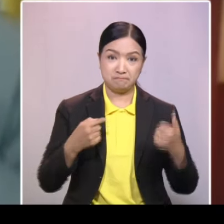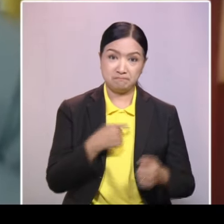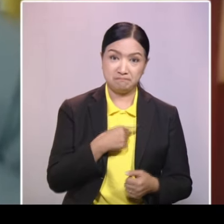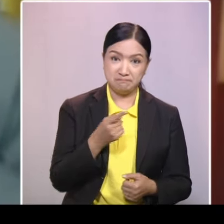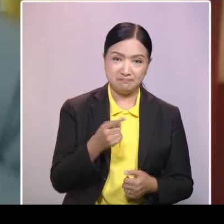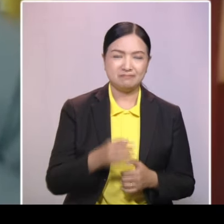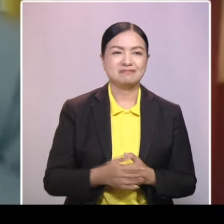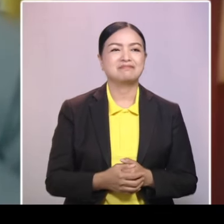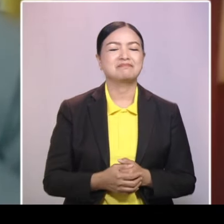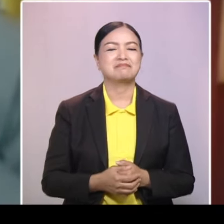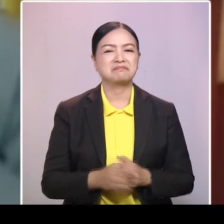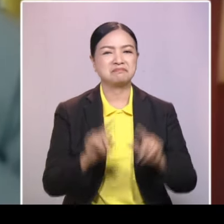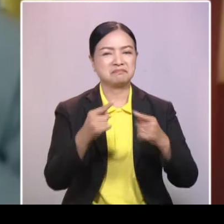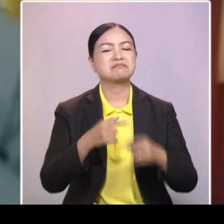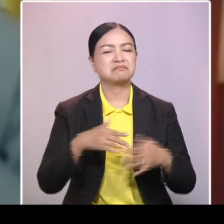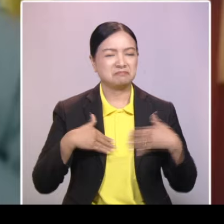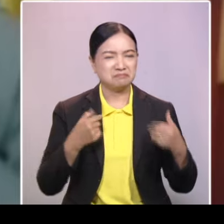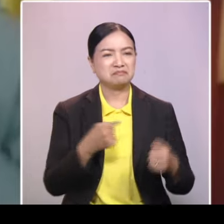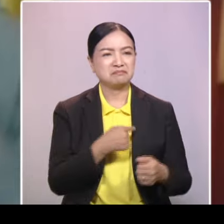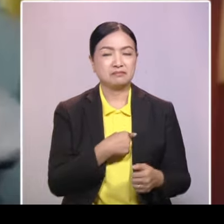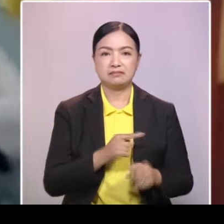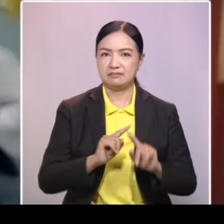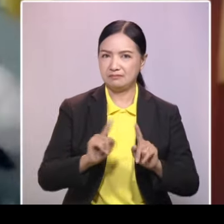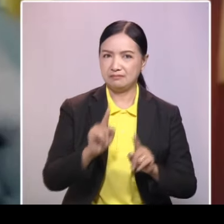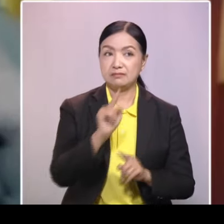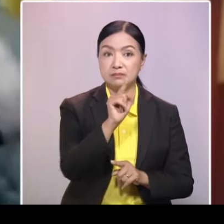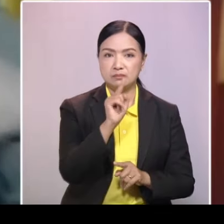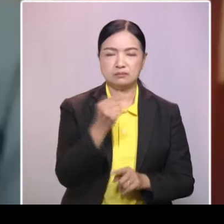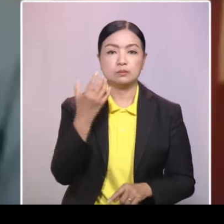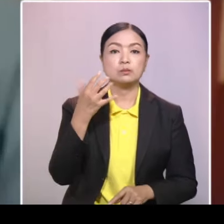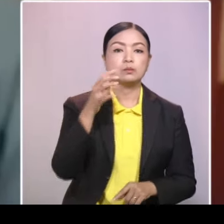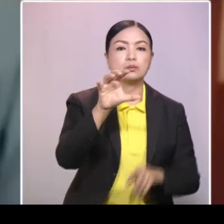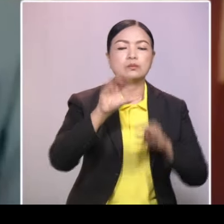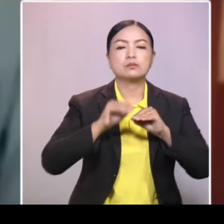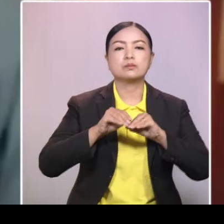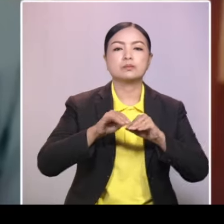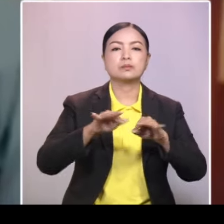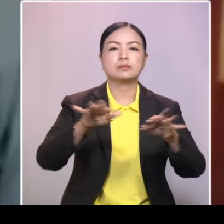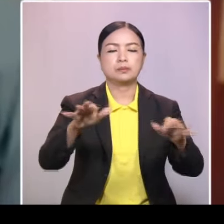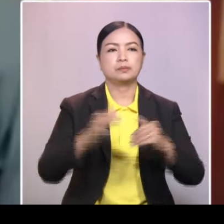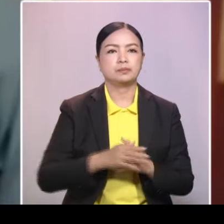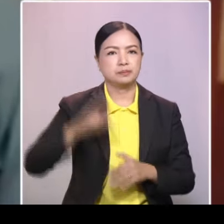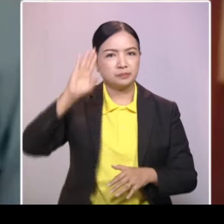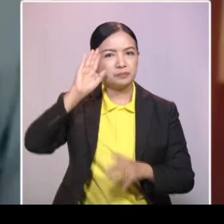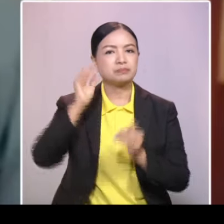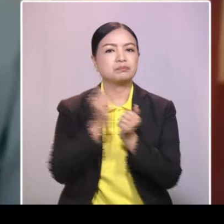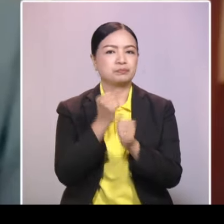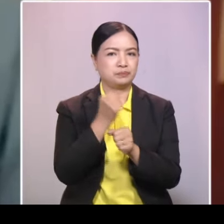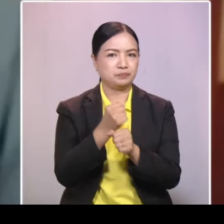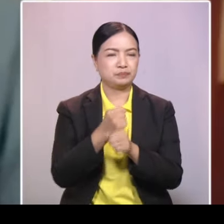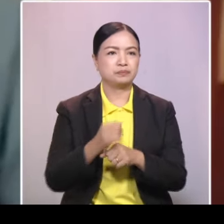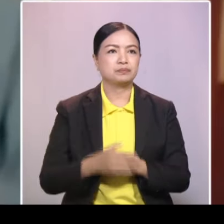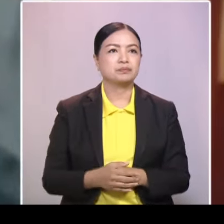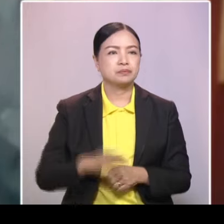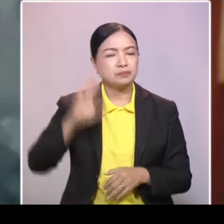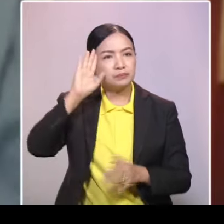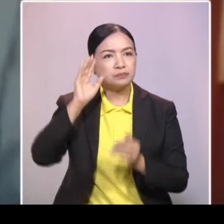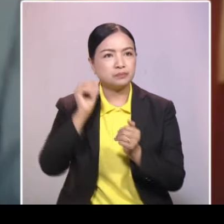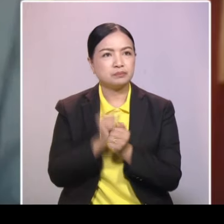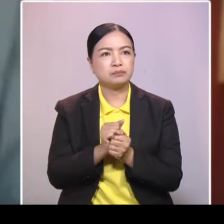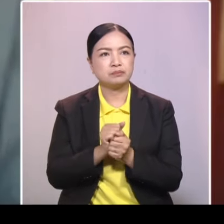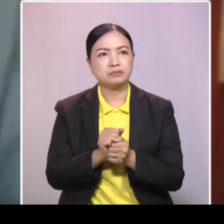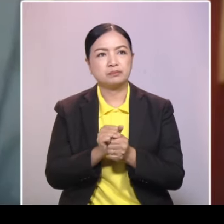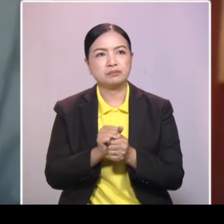ฮือ ต้องบอกผชมกอนแลววคิปนี้๋ยว ก็เผยพลาโดยทางเจานาทีนั่นแะคือเฮือนกับหลอก